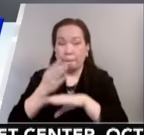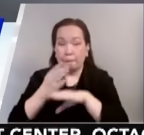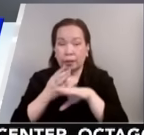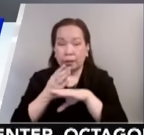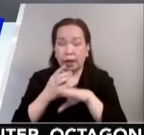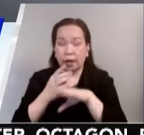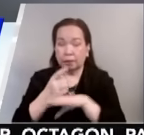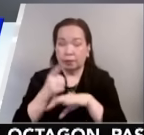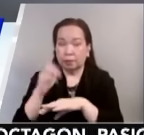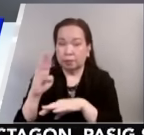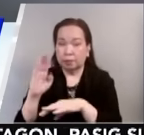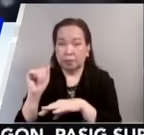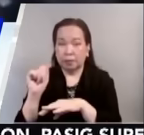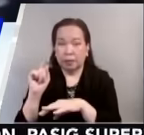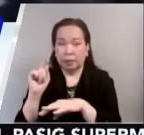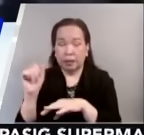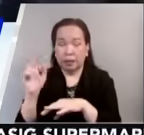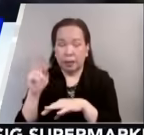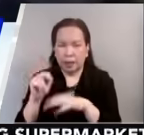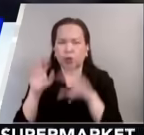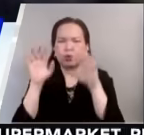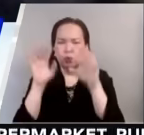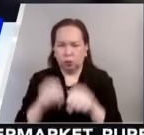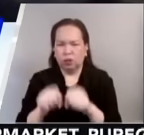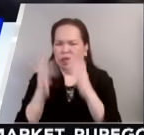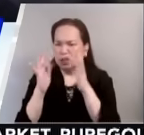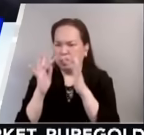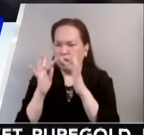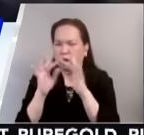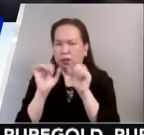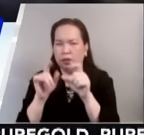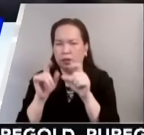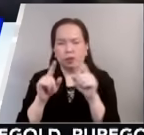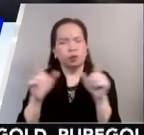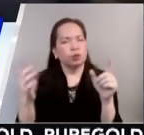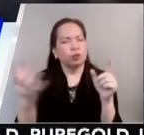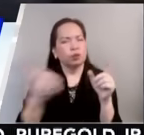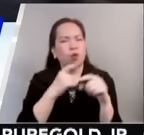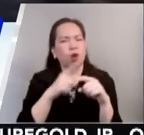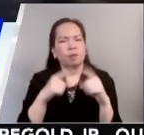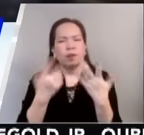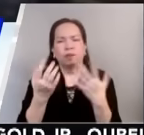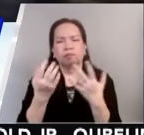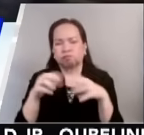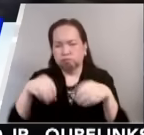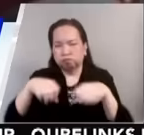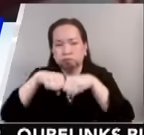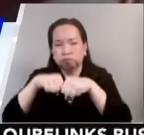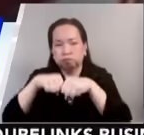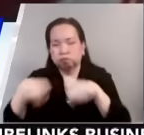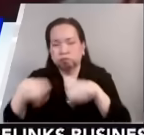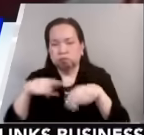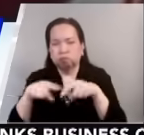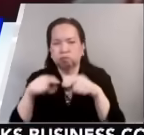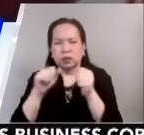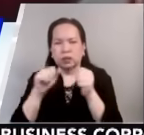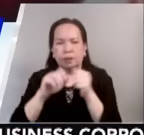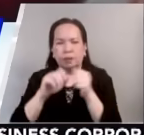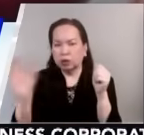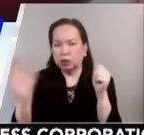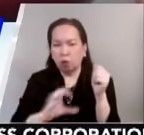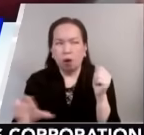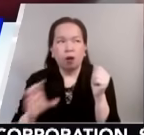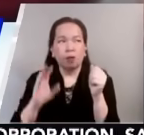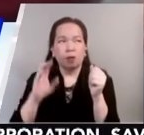online seller at ilang kasama niya nasamsam sa kanila ang ilang balot na mga paputok kabilang ang sawa at pikulo mahaharap sa